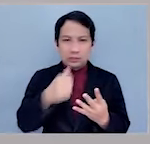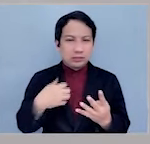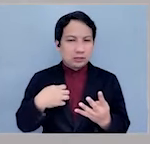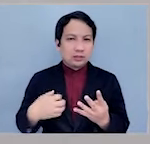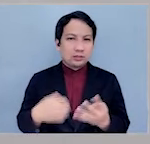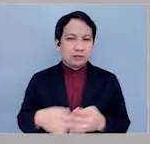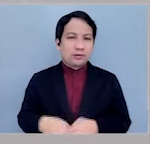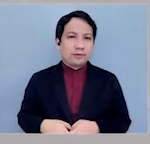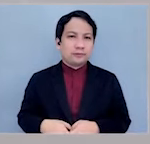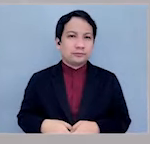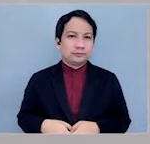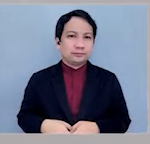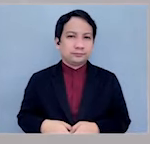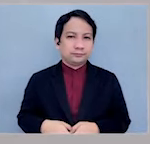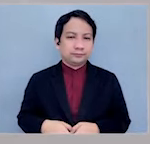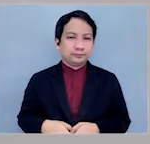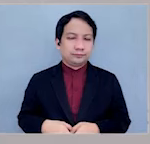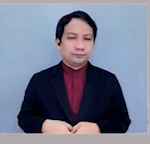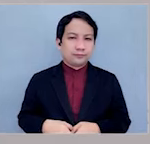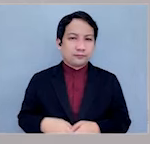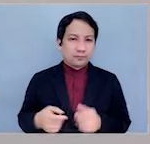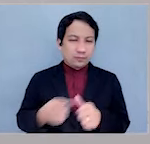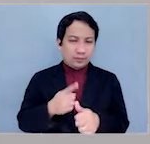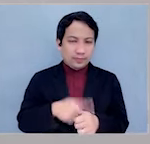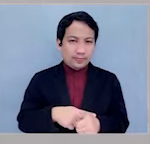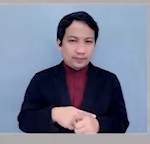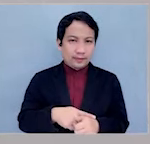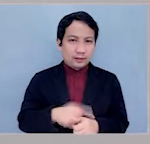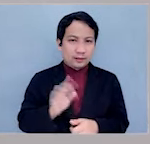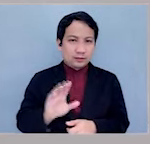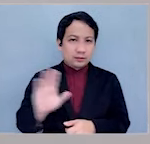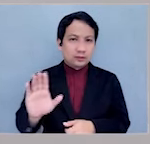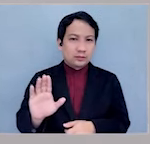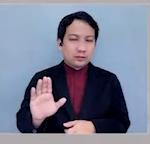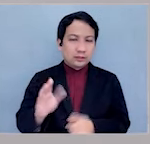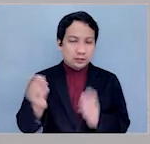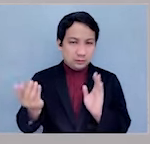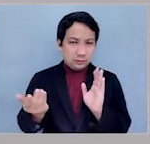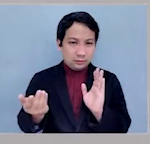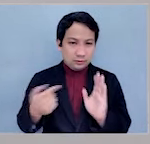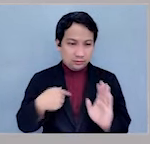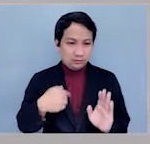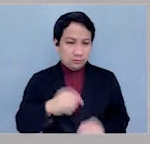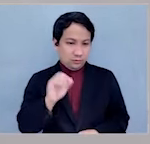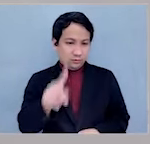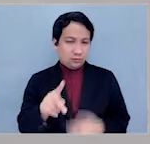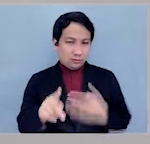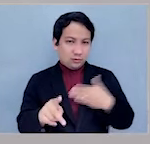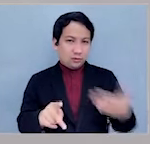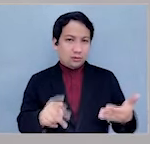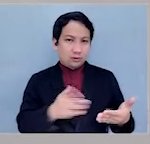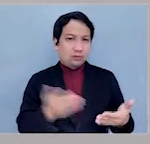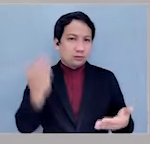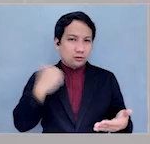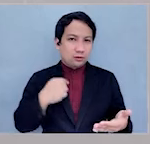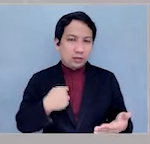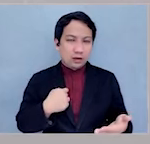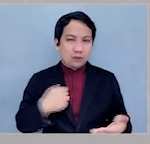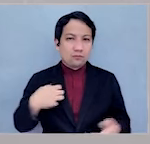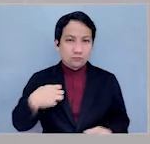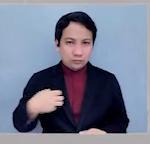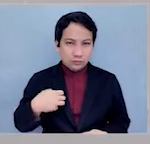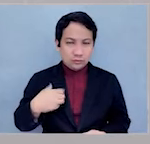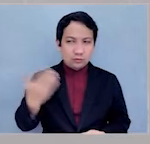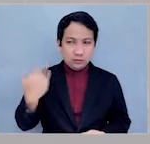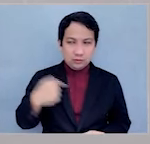first responders natin, is very calm daw, nagpapakilala pa yung isa na okay na, true pa din ako dati. So,